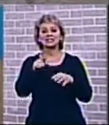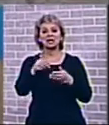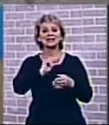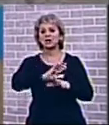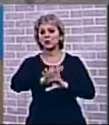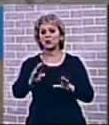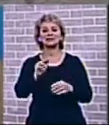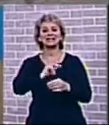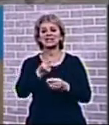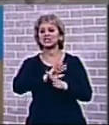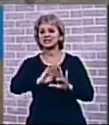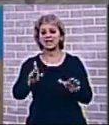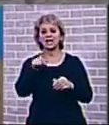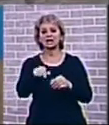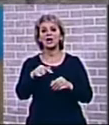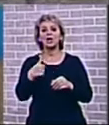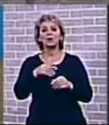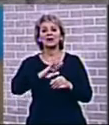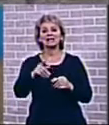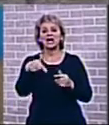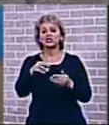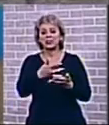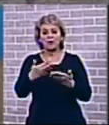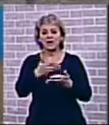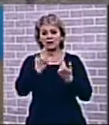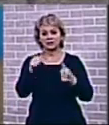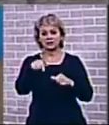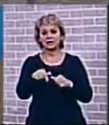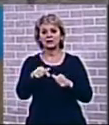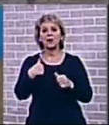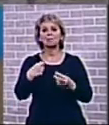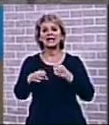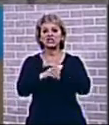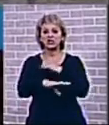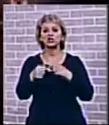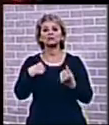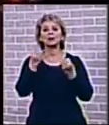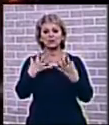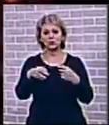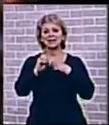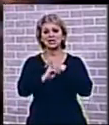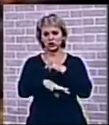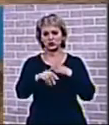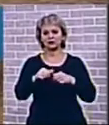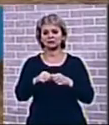работы, ни денег. Ни работы, документов. Ни денег и даже и за товар. Мы нищие, мы просто нищие.